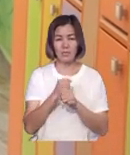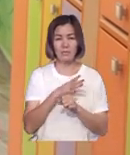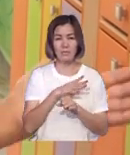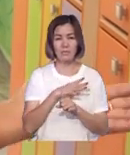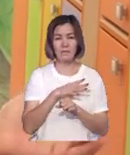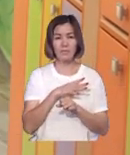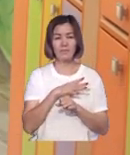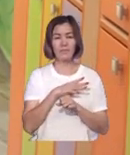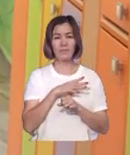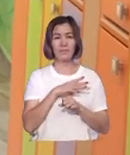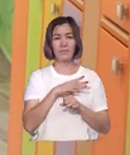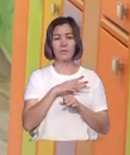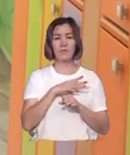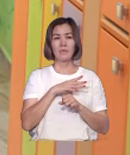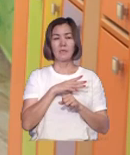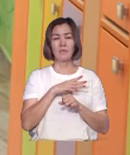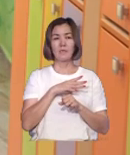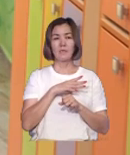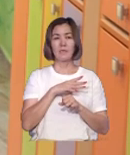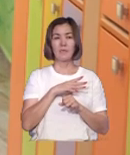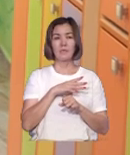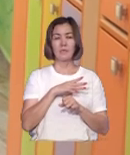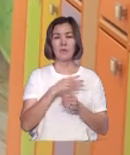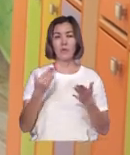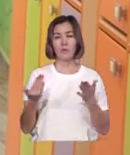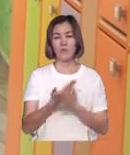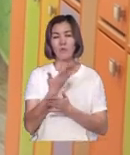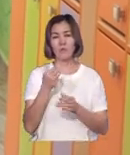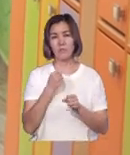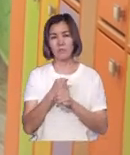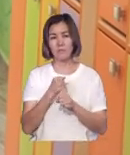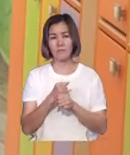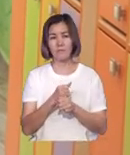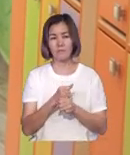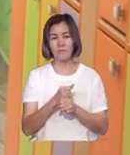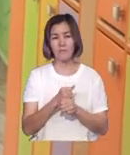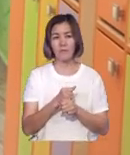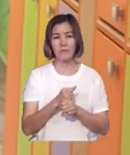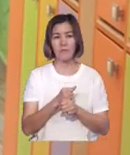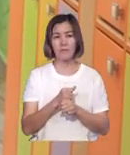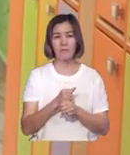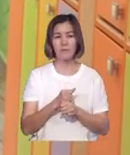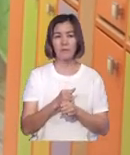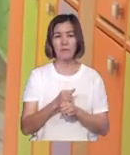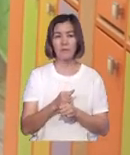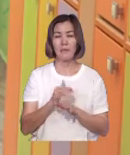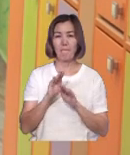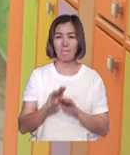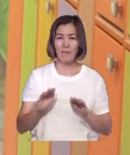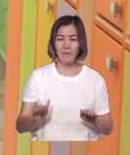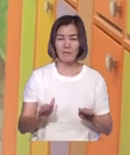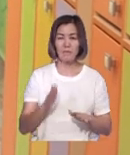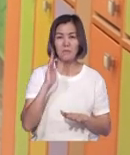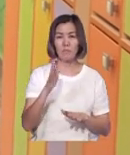осындай неге дейін жеткізіп міні. Заманауи немен барлығы, осы балаларымыздың болашағы